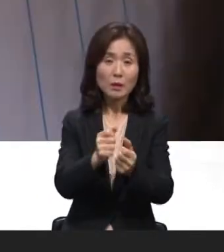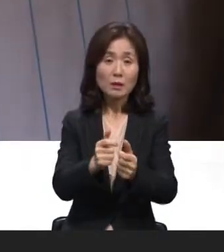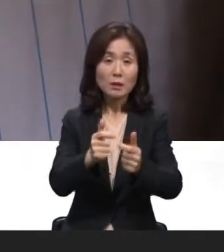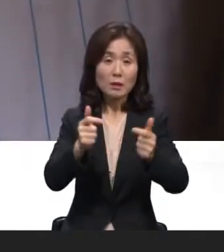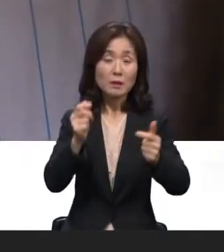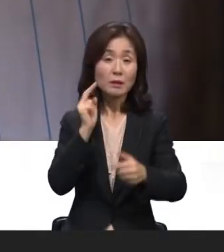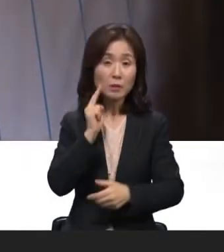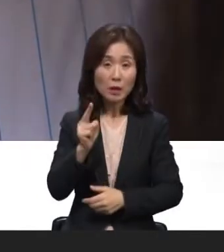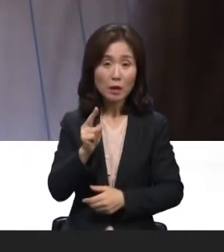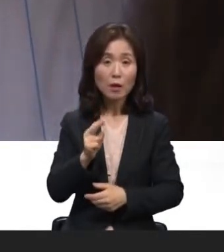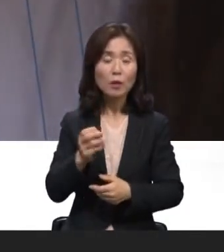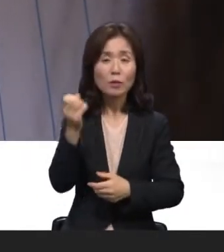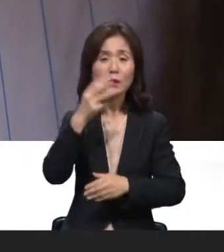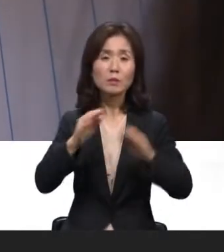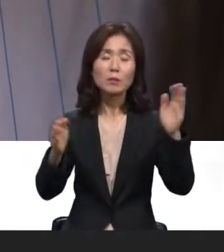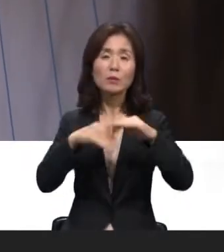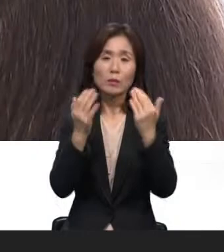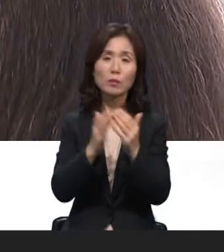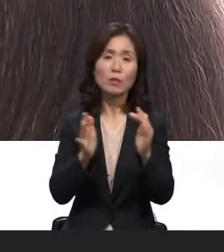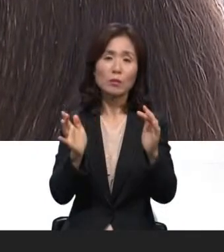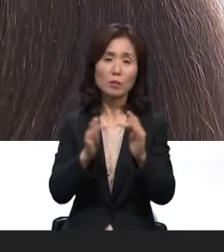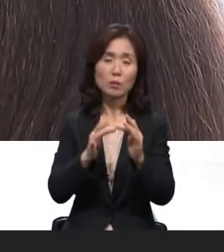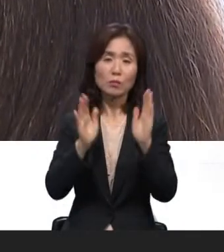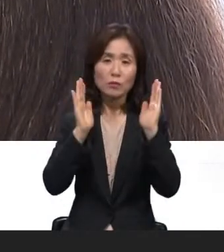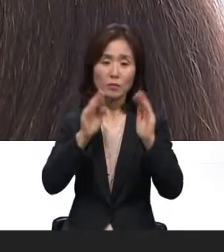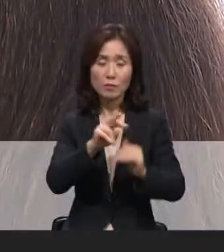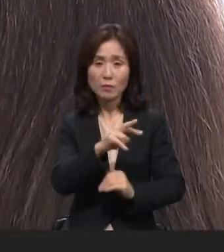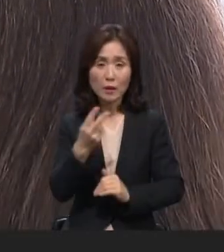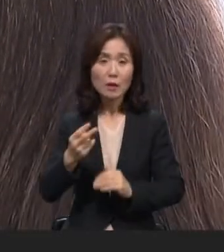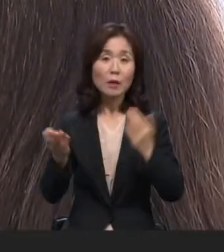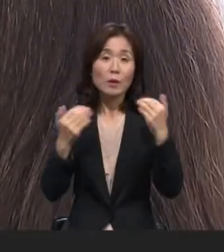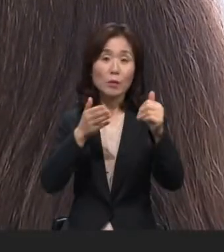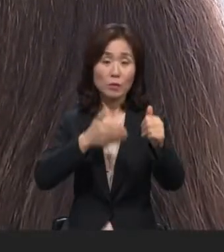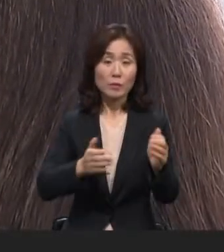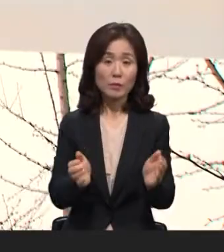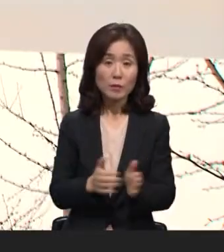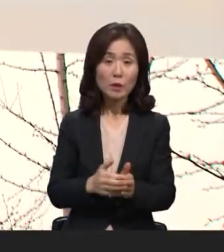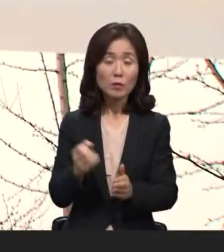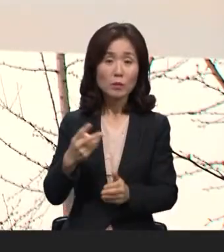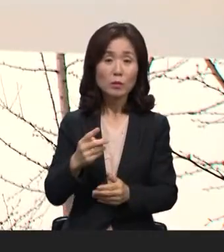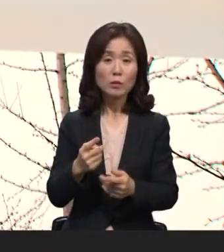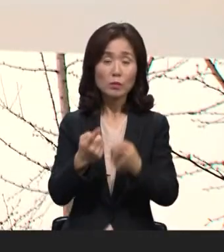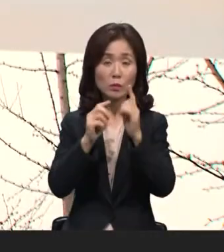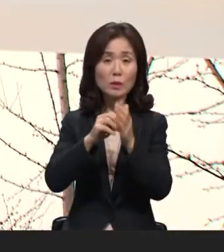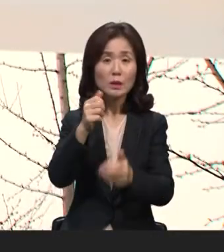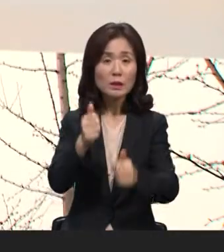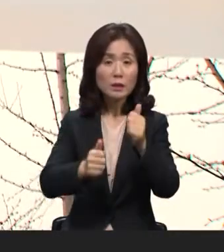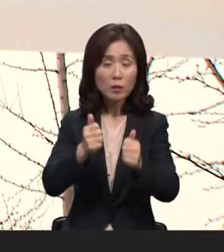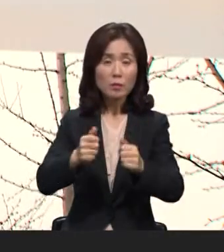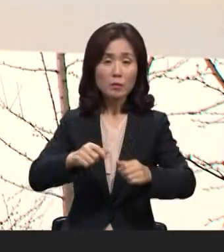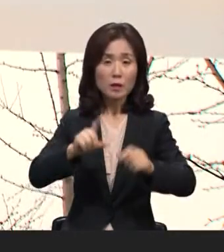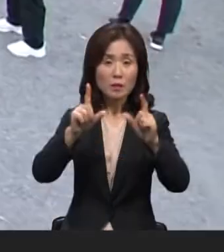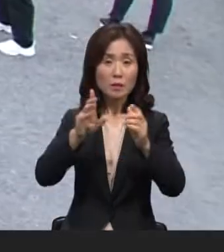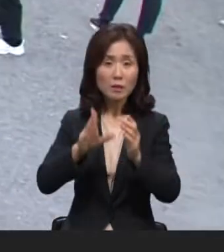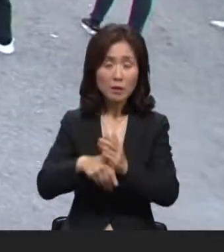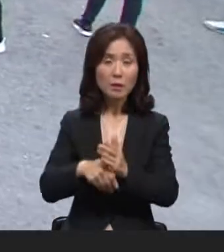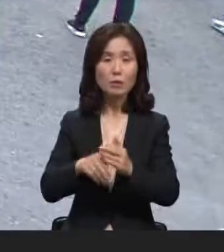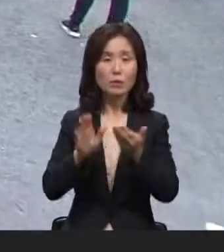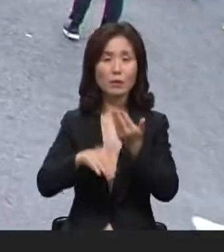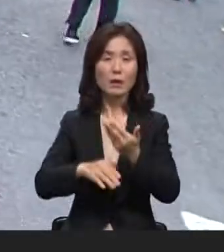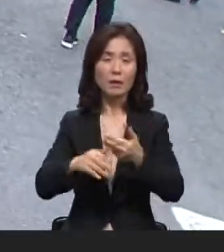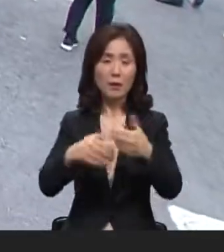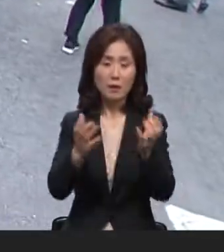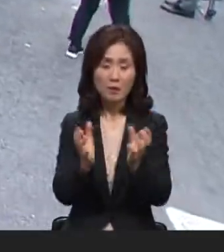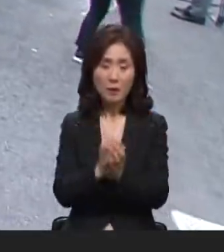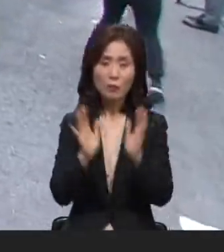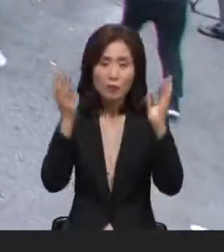원격 수업으로 전환하도록 일선 학교의 권고했습니다 또 수능 당일 후배들의 단체 응원과 학부모들의 시험장